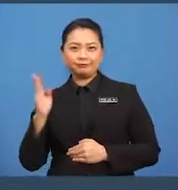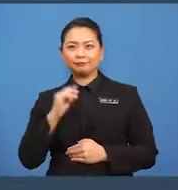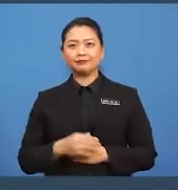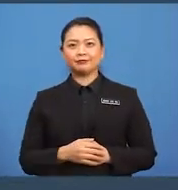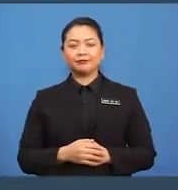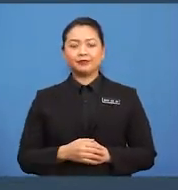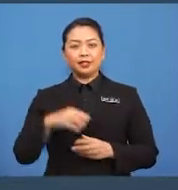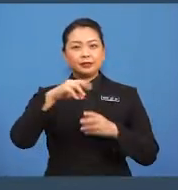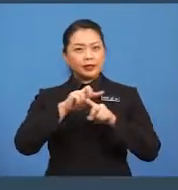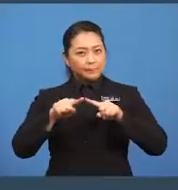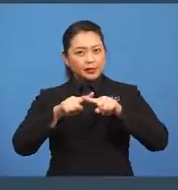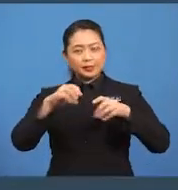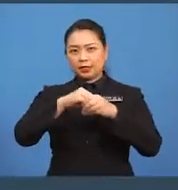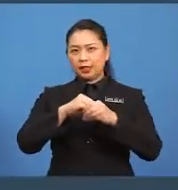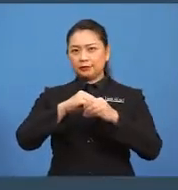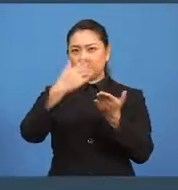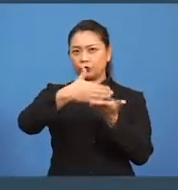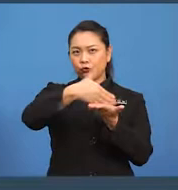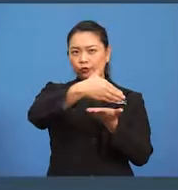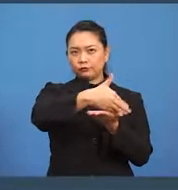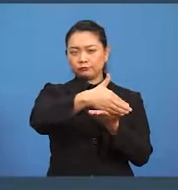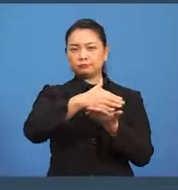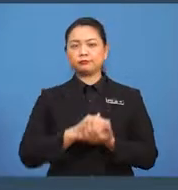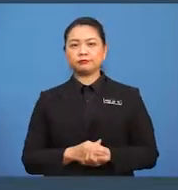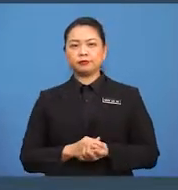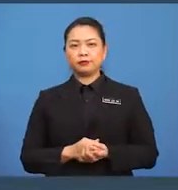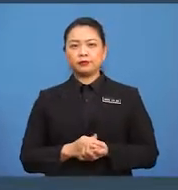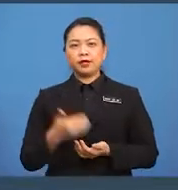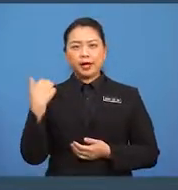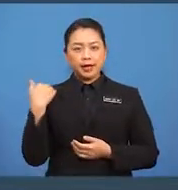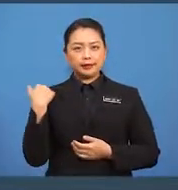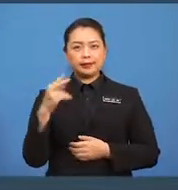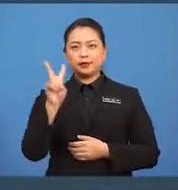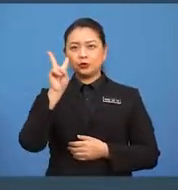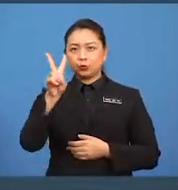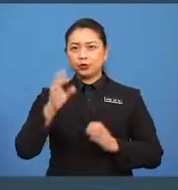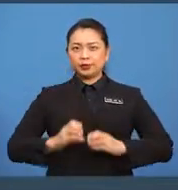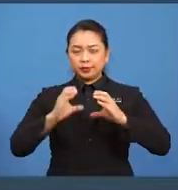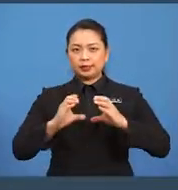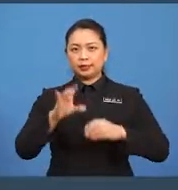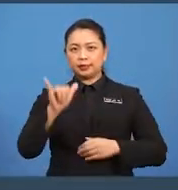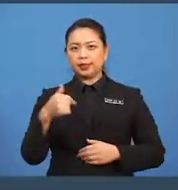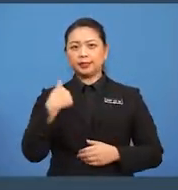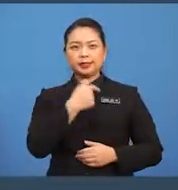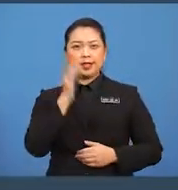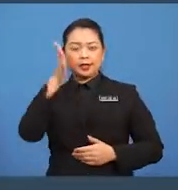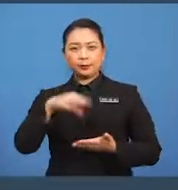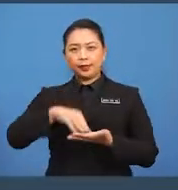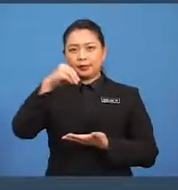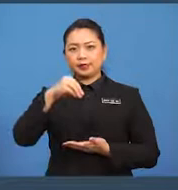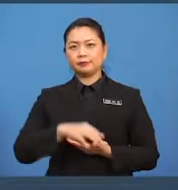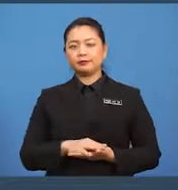Manakala, dalam algoritma isihan atau sort, terdapat dua kaedah yang akan kita pelajari,